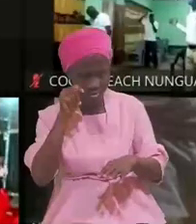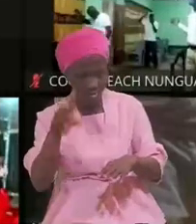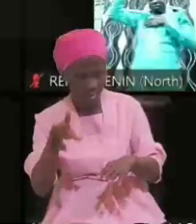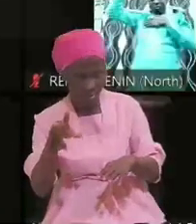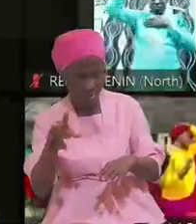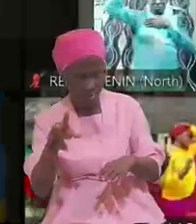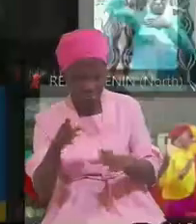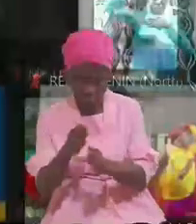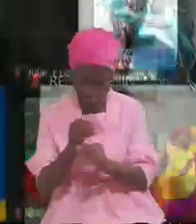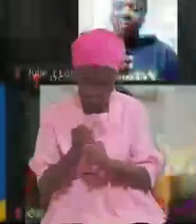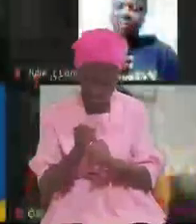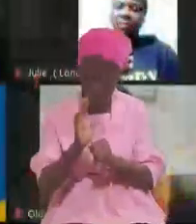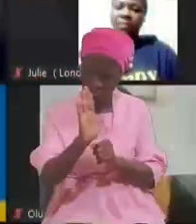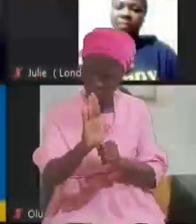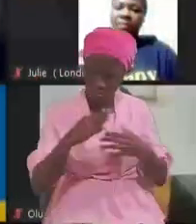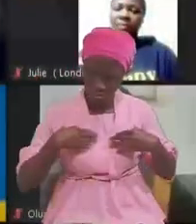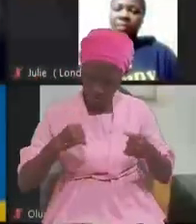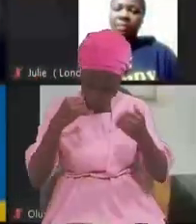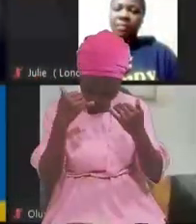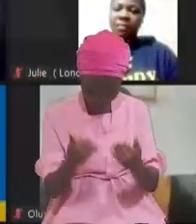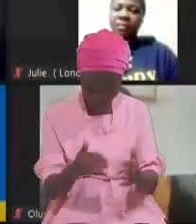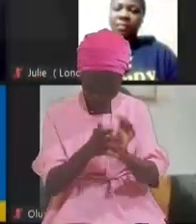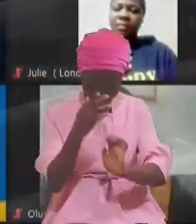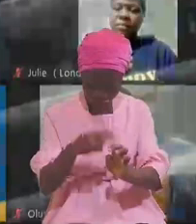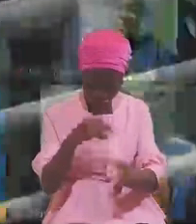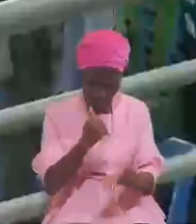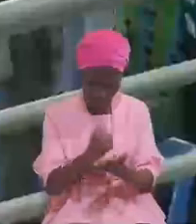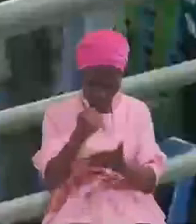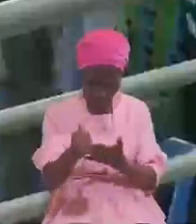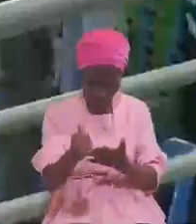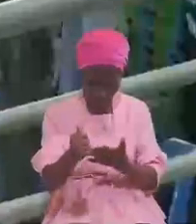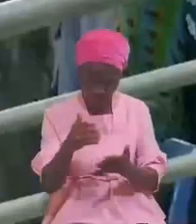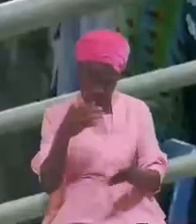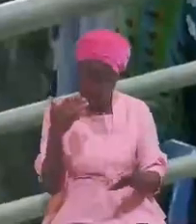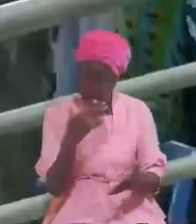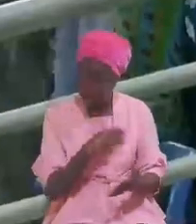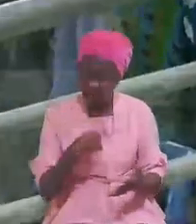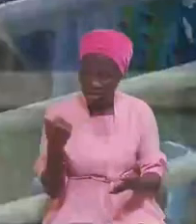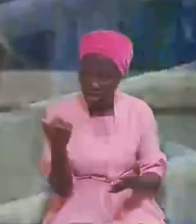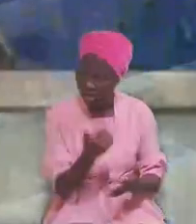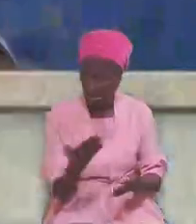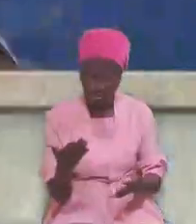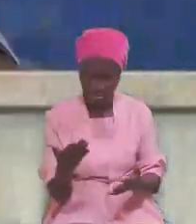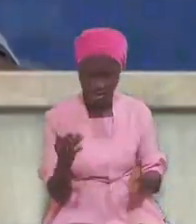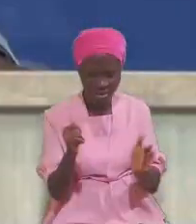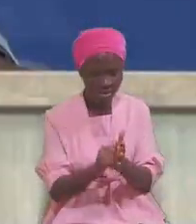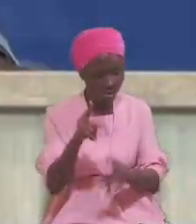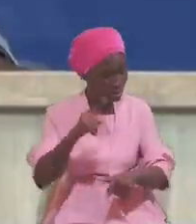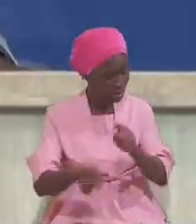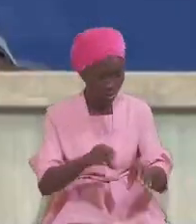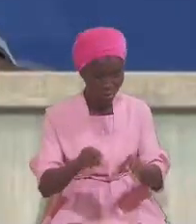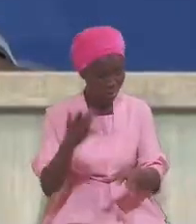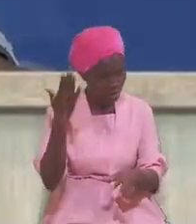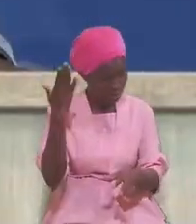recevez votre miracle, votre guérison maintenant. Quel que soit ce que vous ne pouviez pas faire,